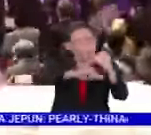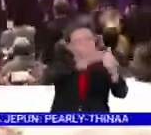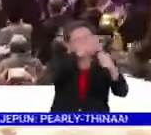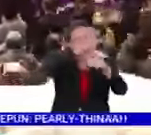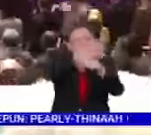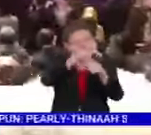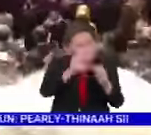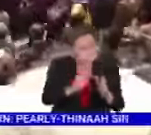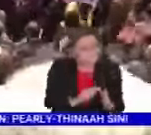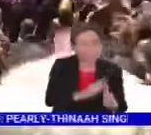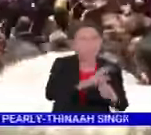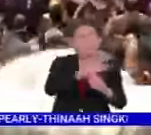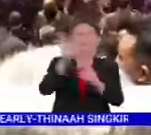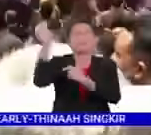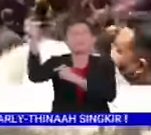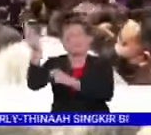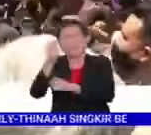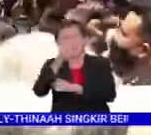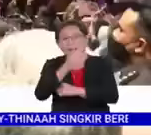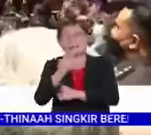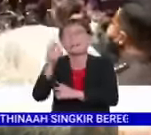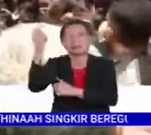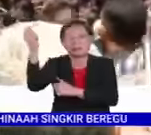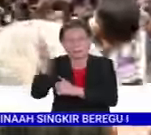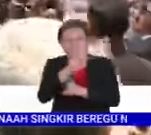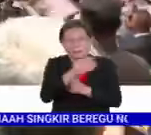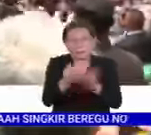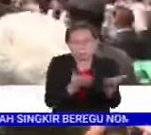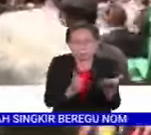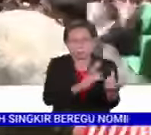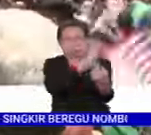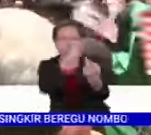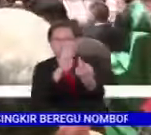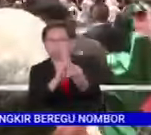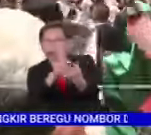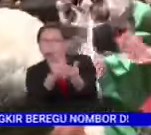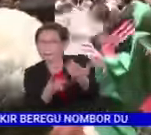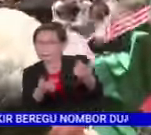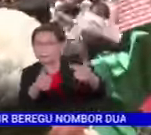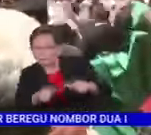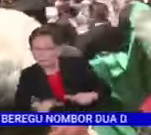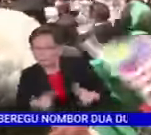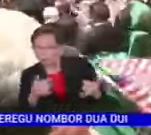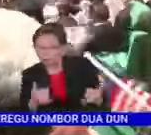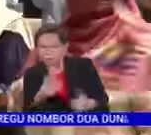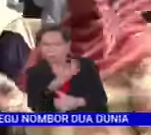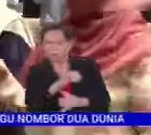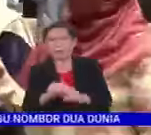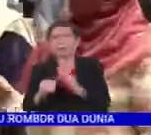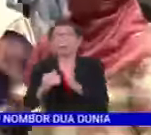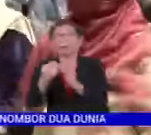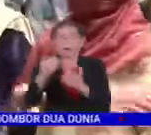modal insan merangkumi saraan dan perkhidmatan agar relevan dengan situasi semasa serta